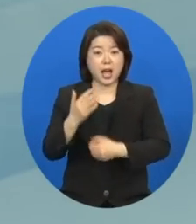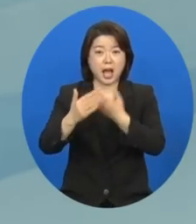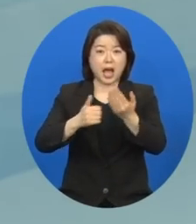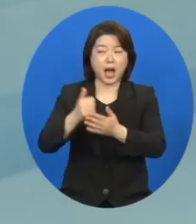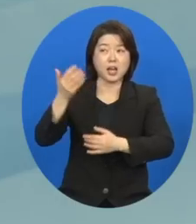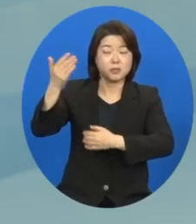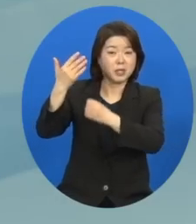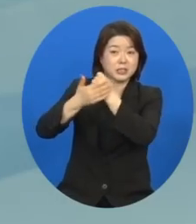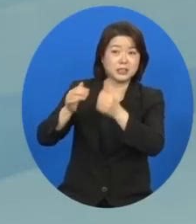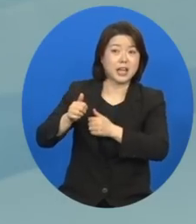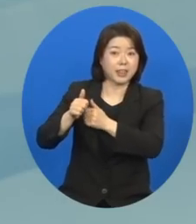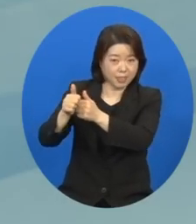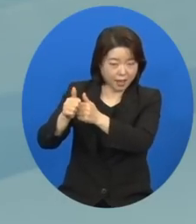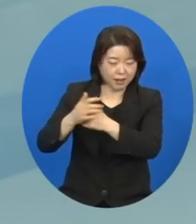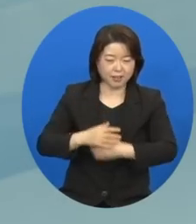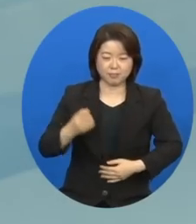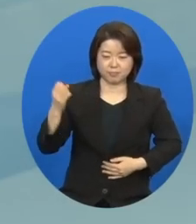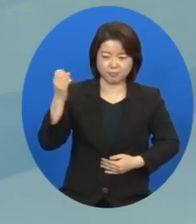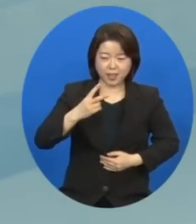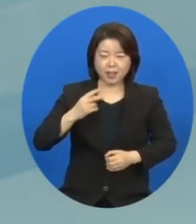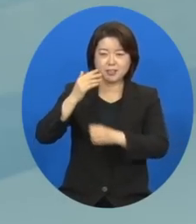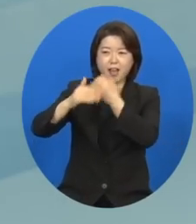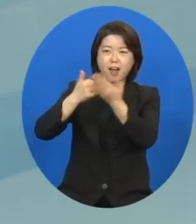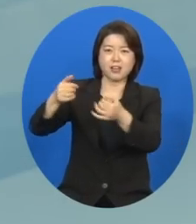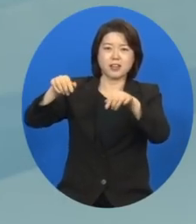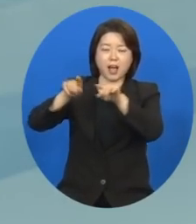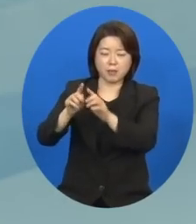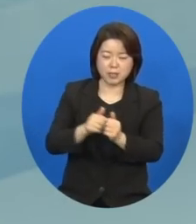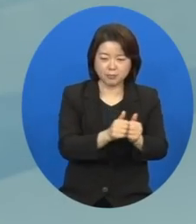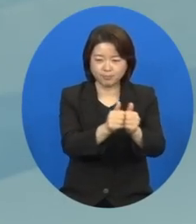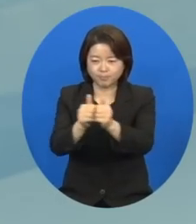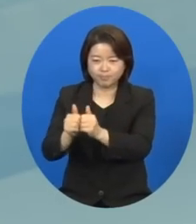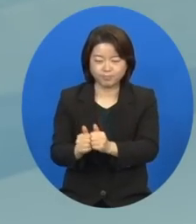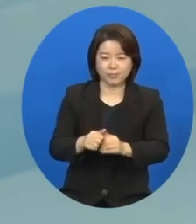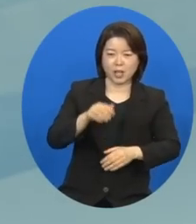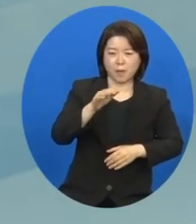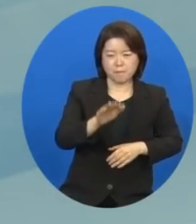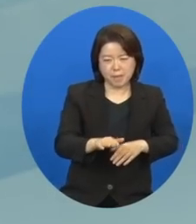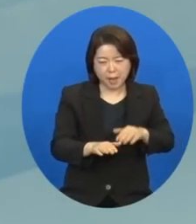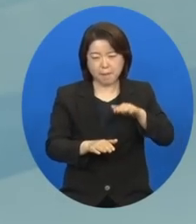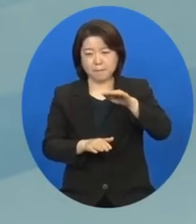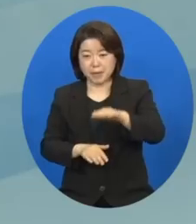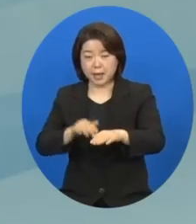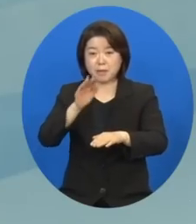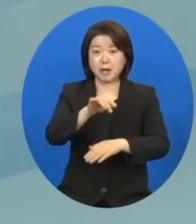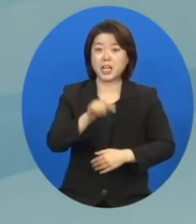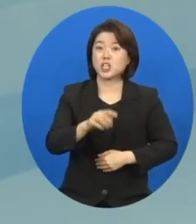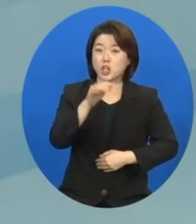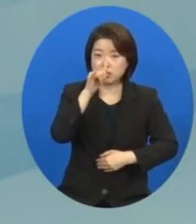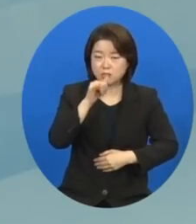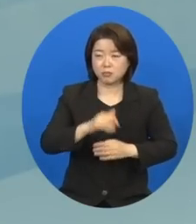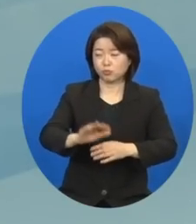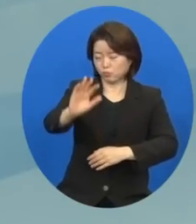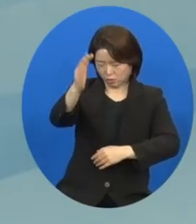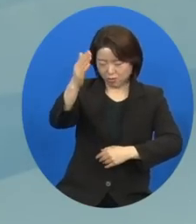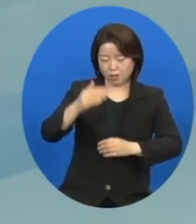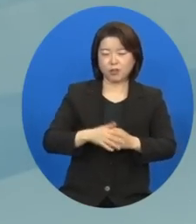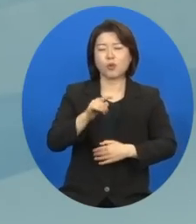은혜에 따라 우리가 다시 하나님과 함께 동행하는 발걸음을 내딛는다면